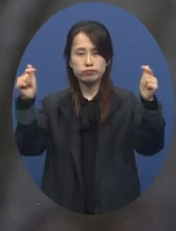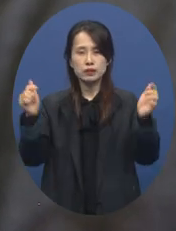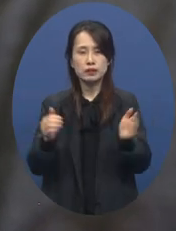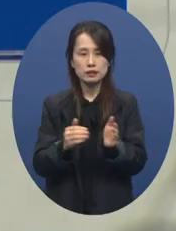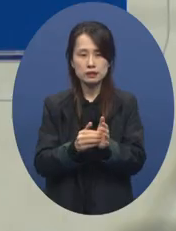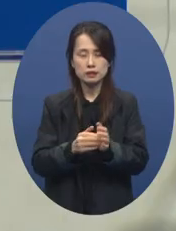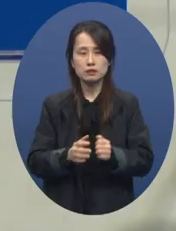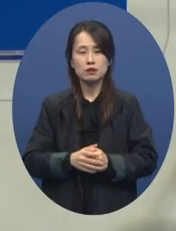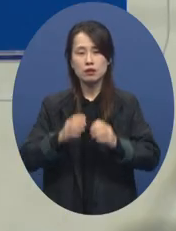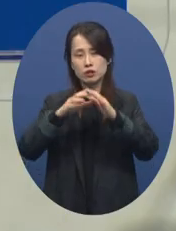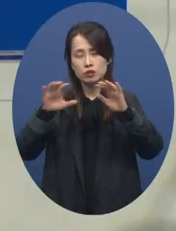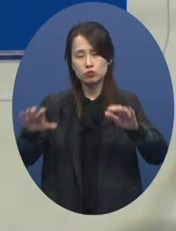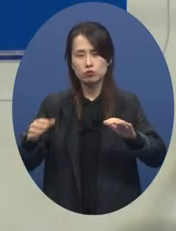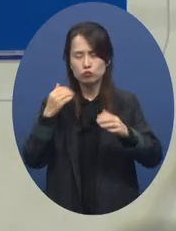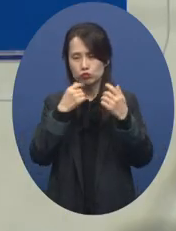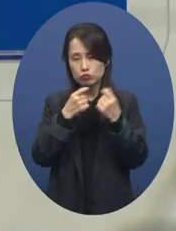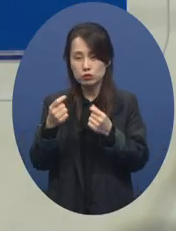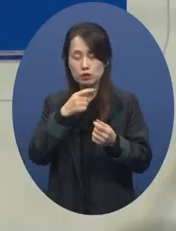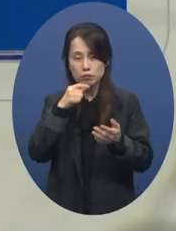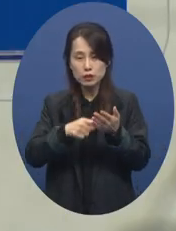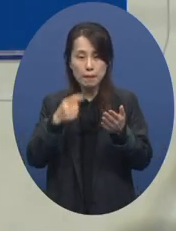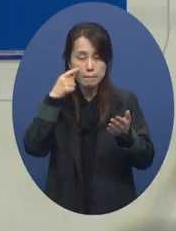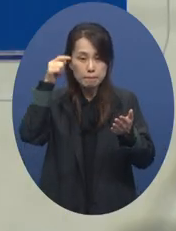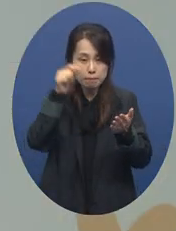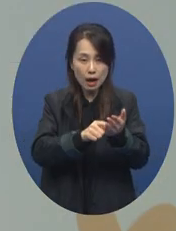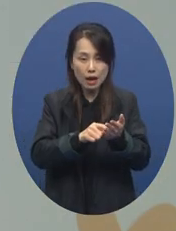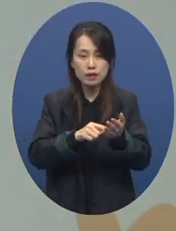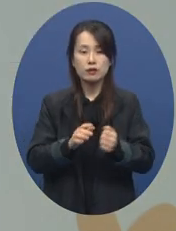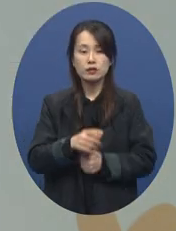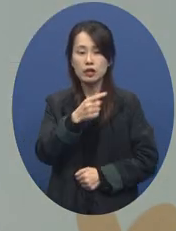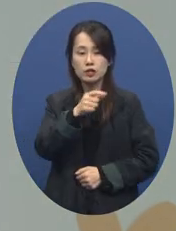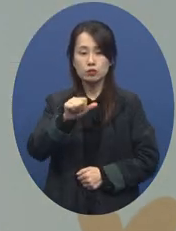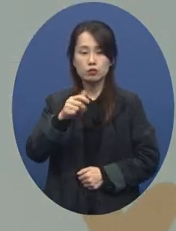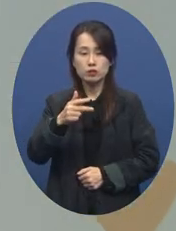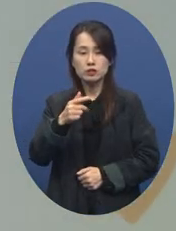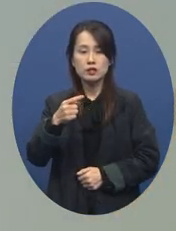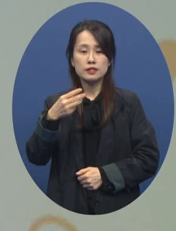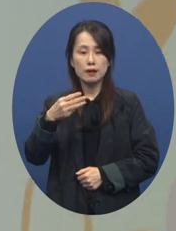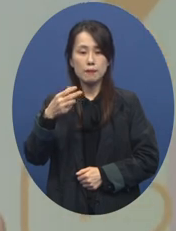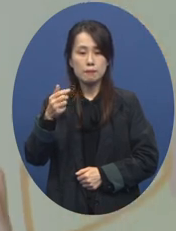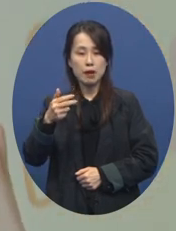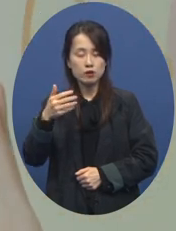증가했습니다. 이웃 등 누구나 피해 사실을 알게 되면 긴급전화